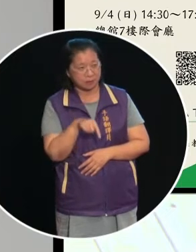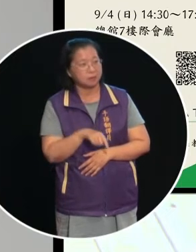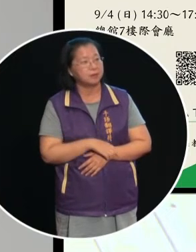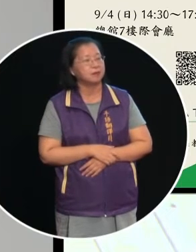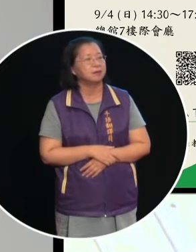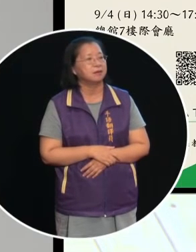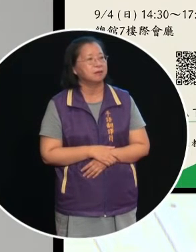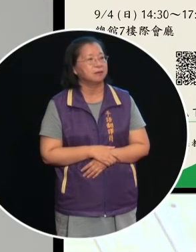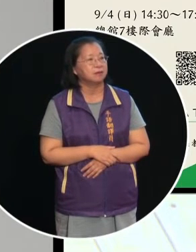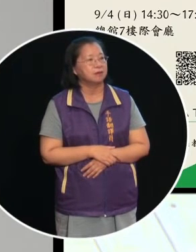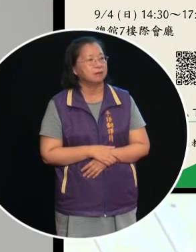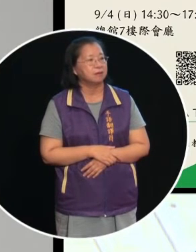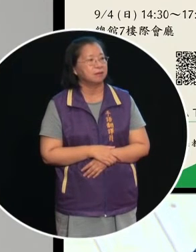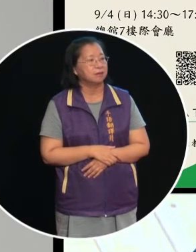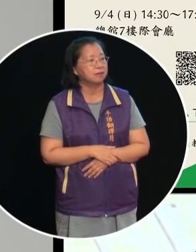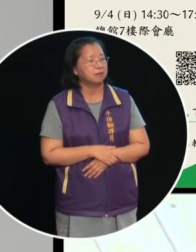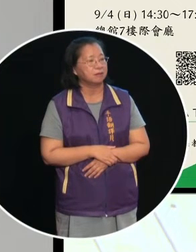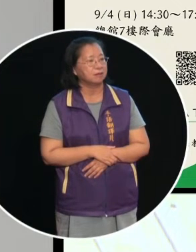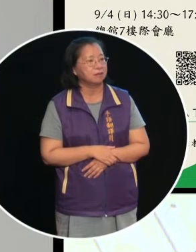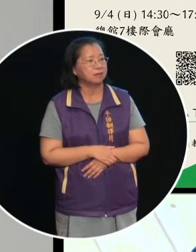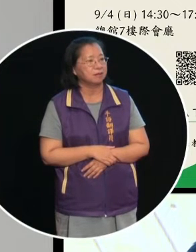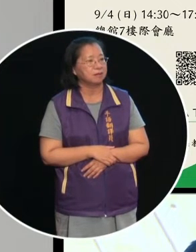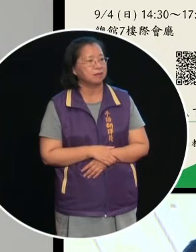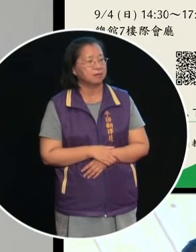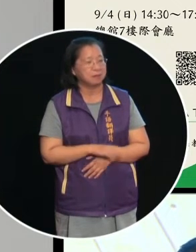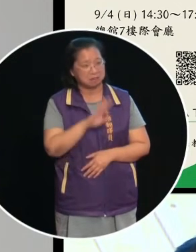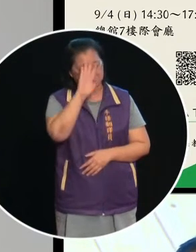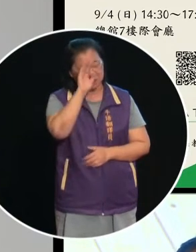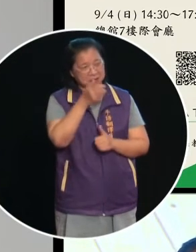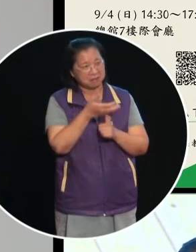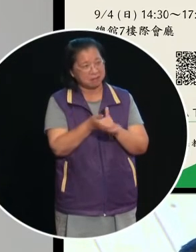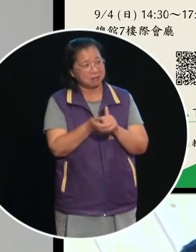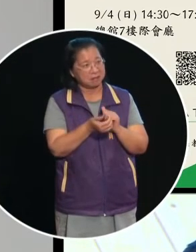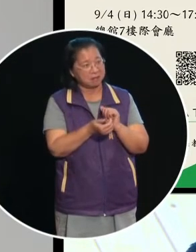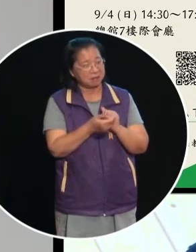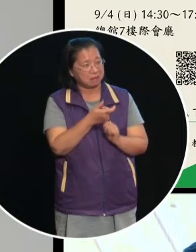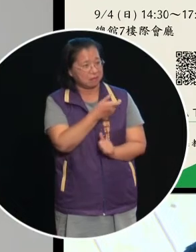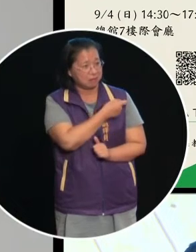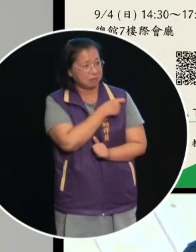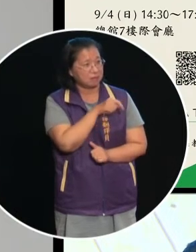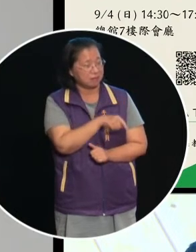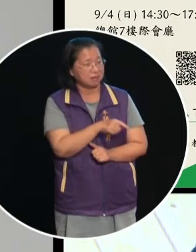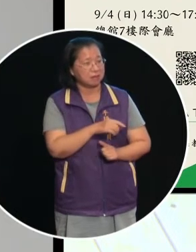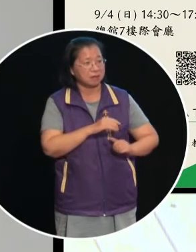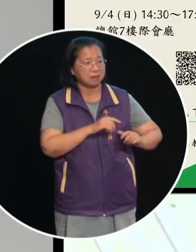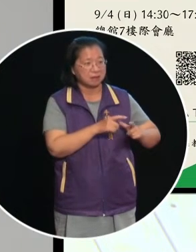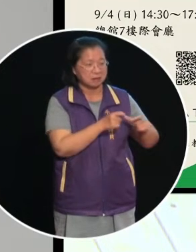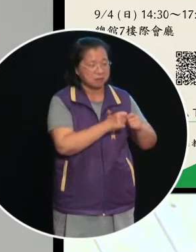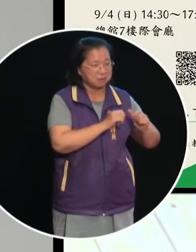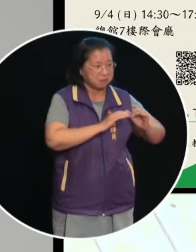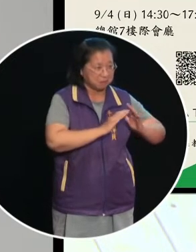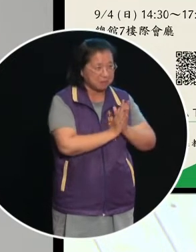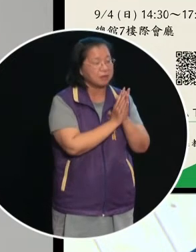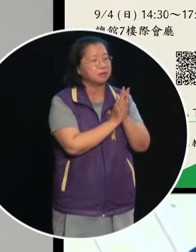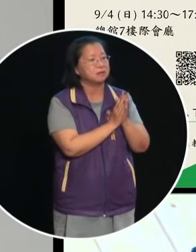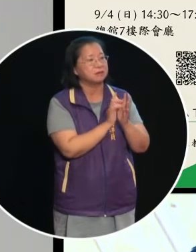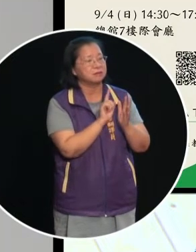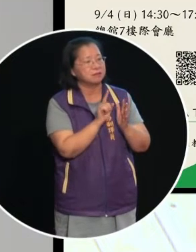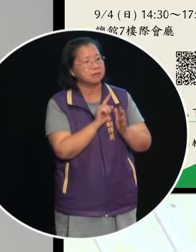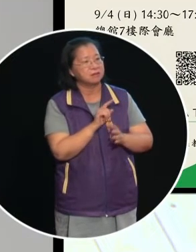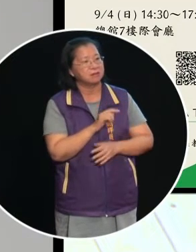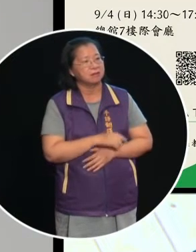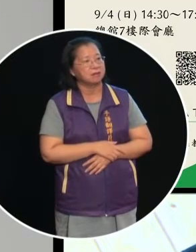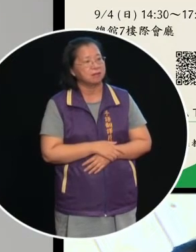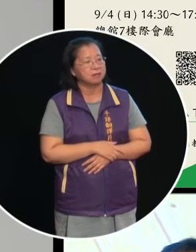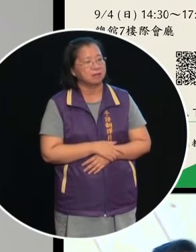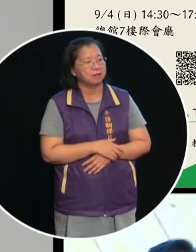去年应该是去年吧，那个疫苗需要的时候，日本反应马上非常快，台湾打电话，日